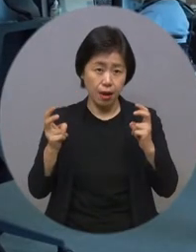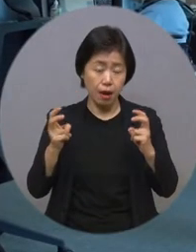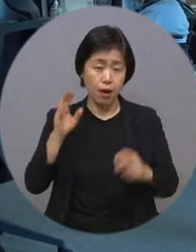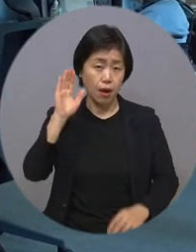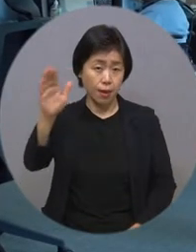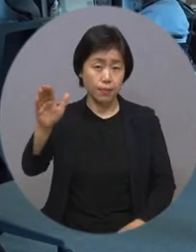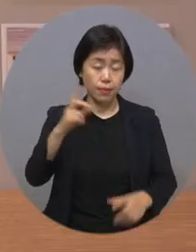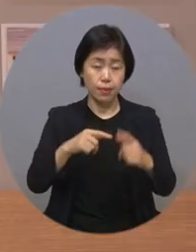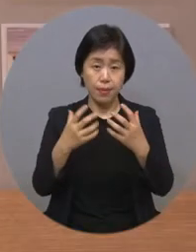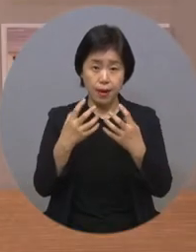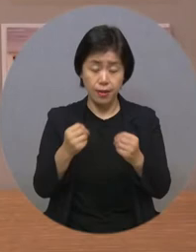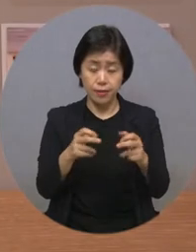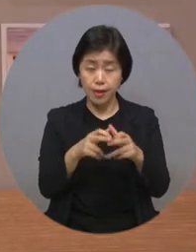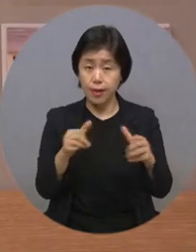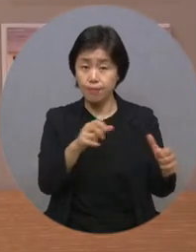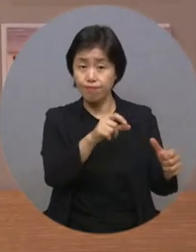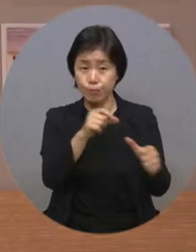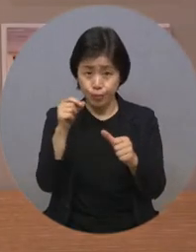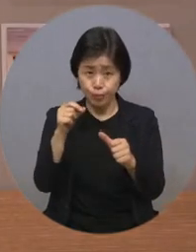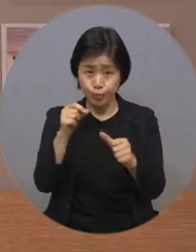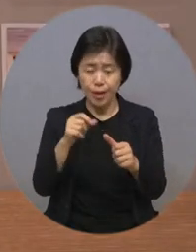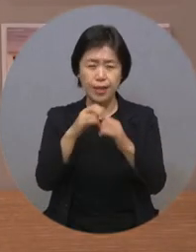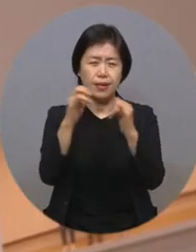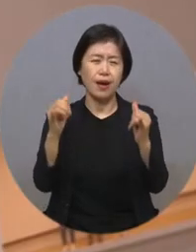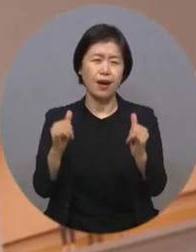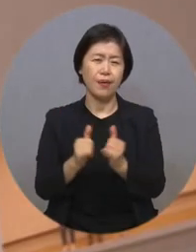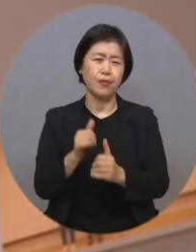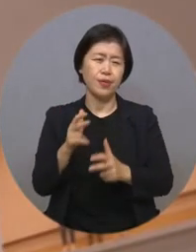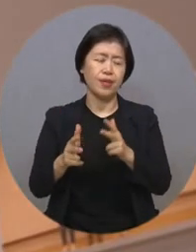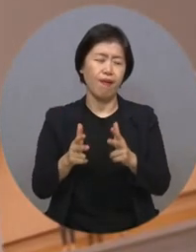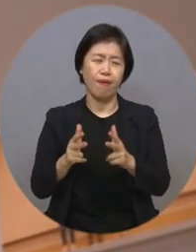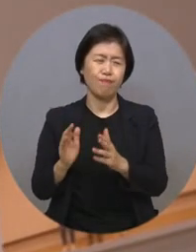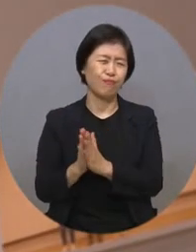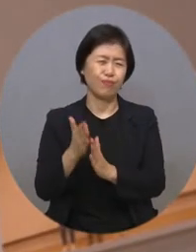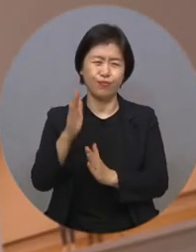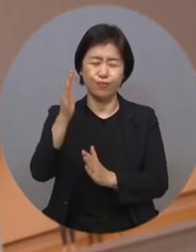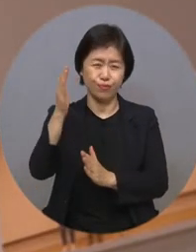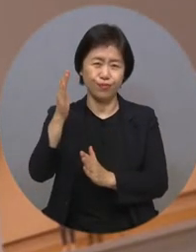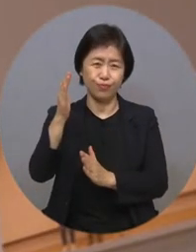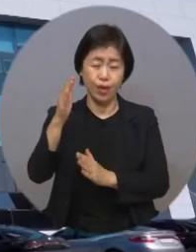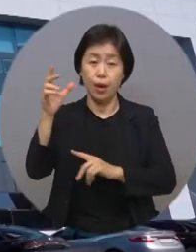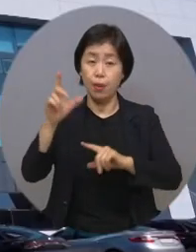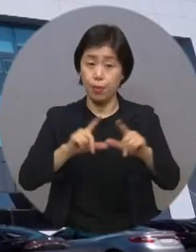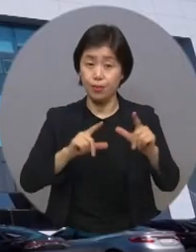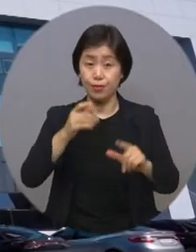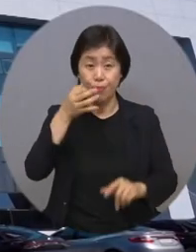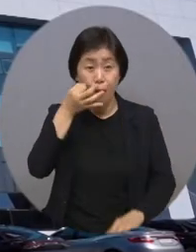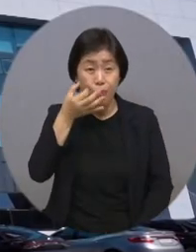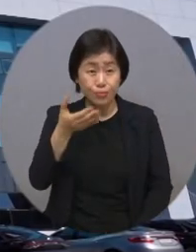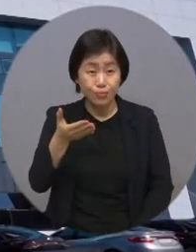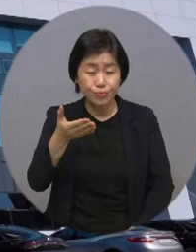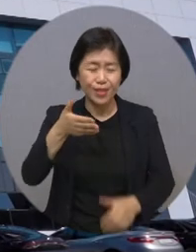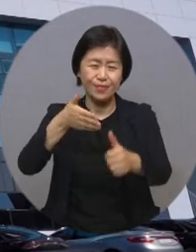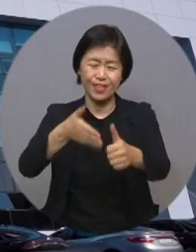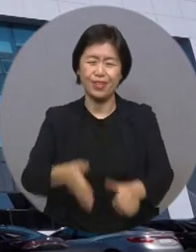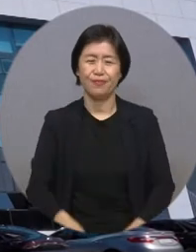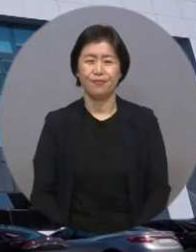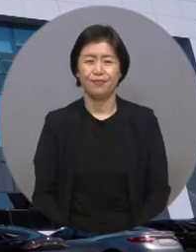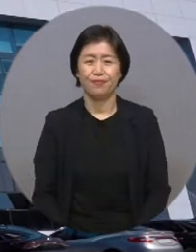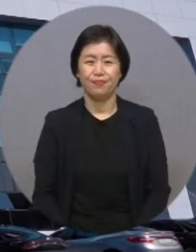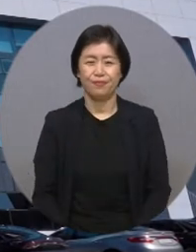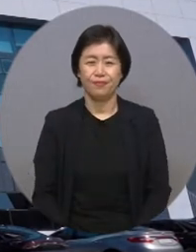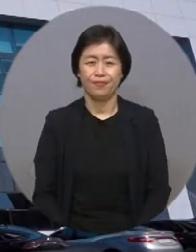장애사원을 고용하여 사회적 기업으로서 더 빛나는 성과를 보여주는 멋진 기업이 되기를 바랍니다.